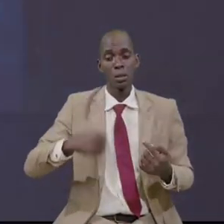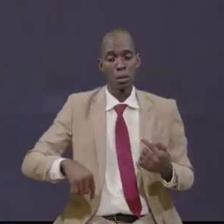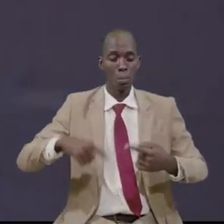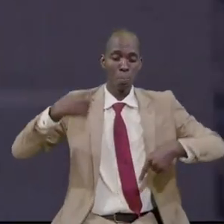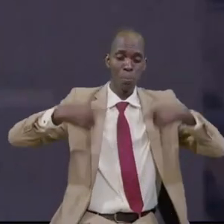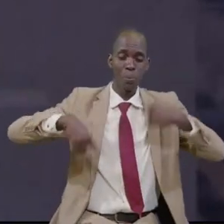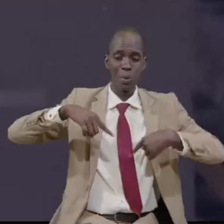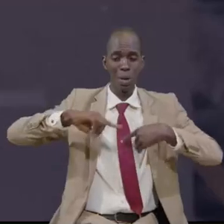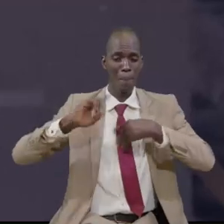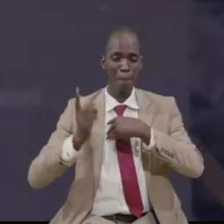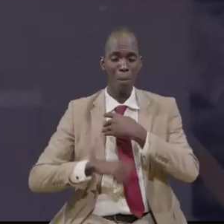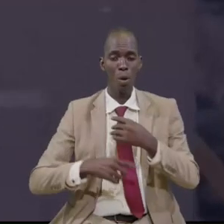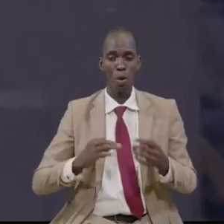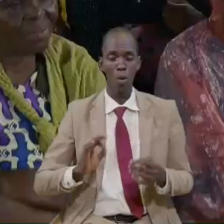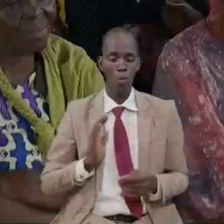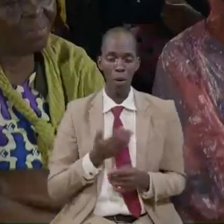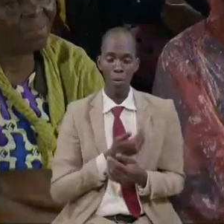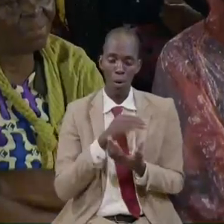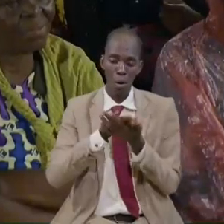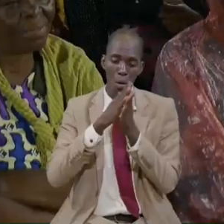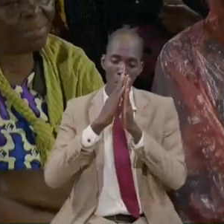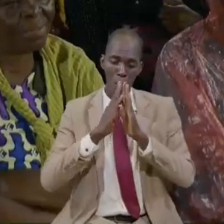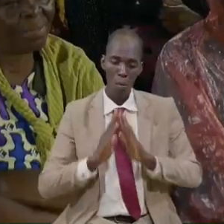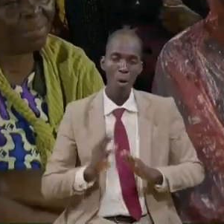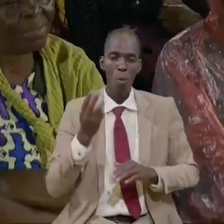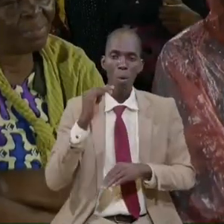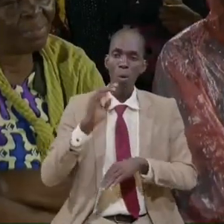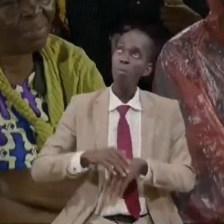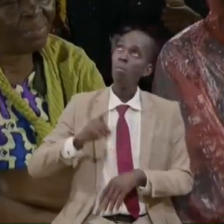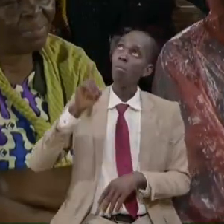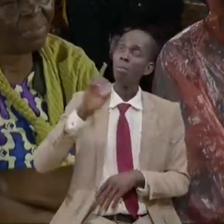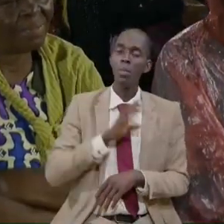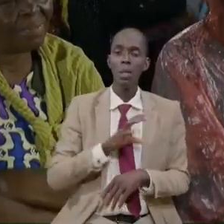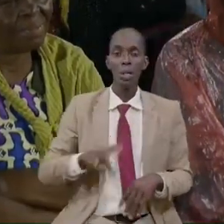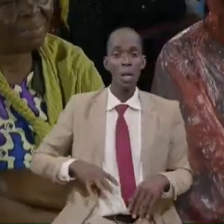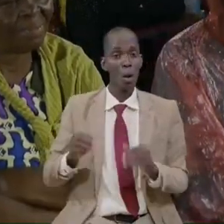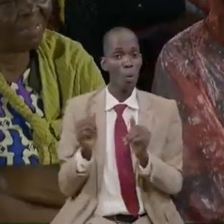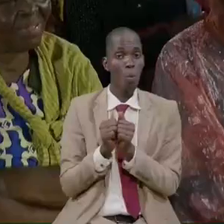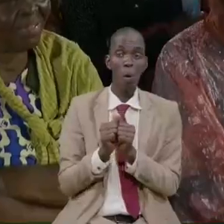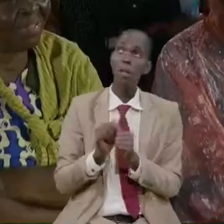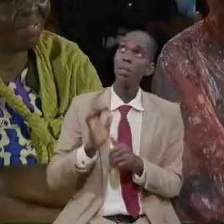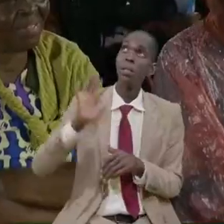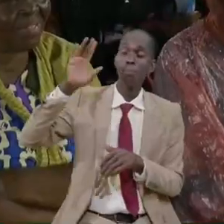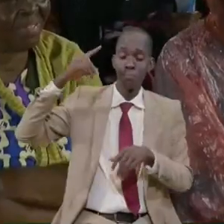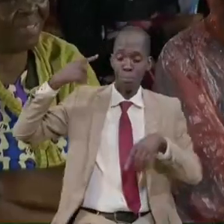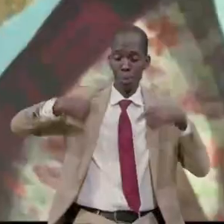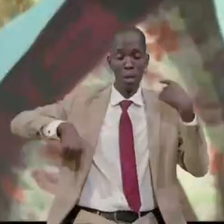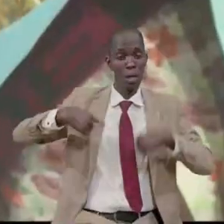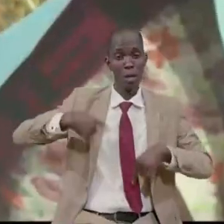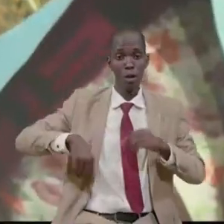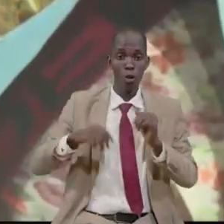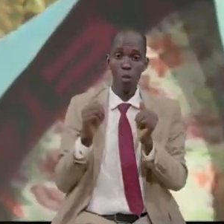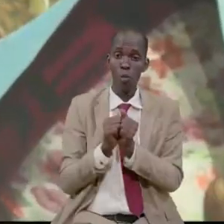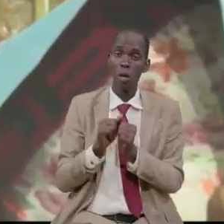brisé pour nos iniquités le châtiment qui nous donne la paix est tombé sur lui et c'est par c'estes meurtres sur c'est